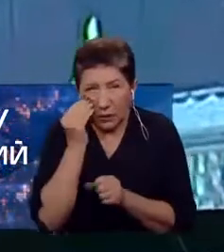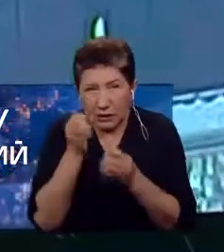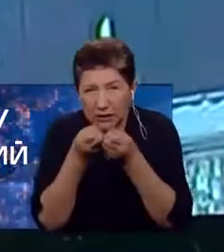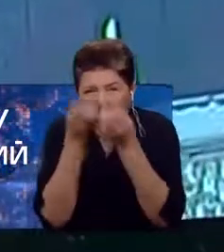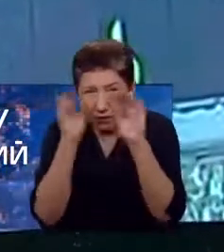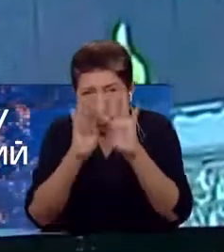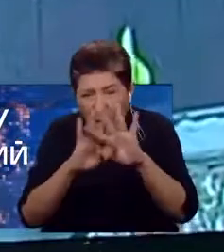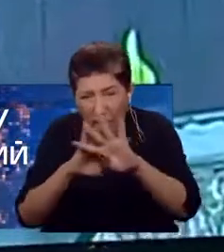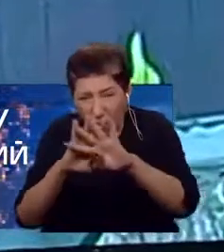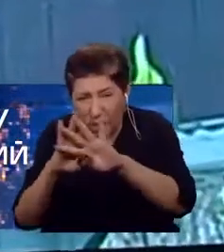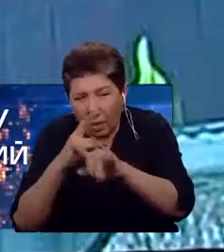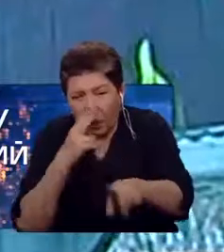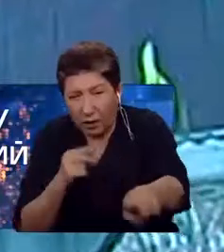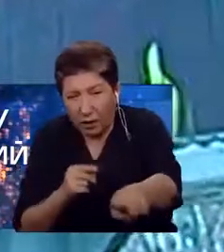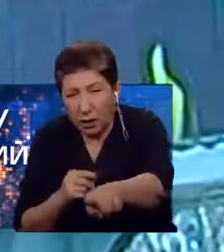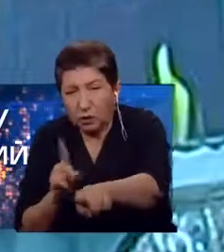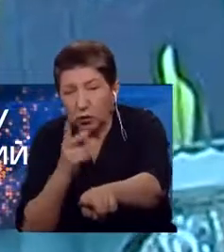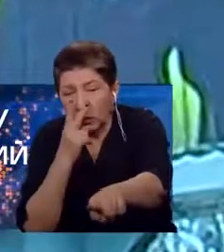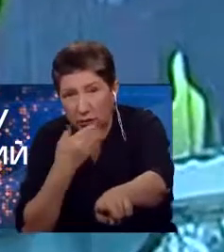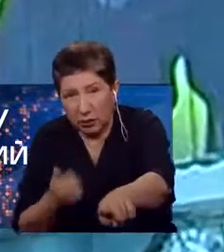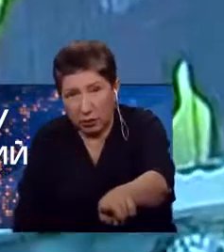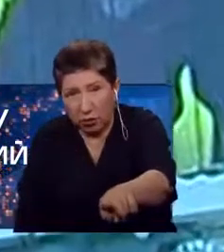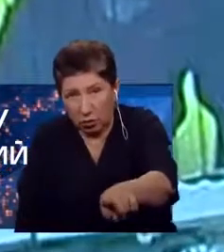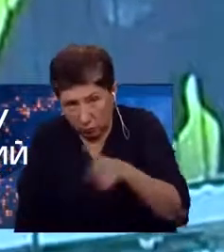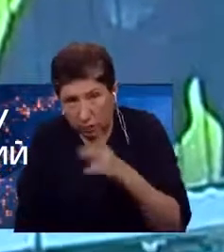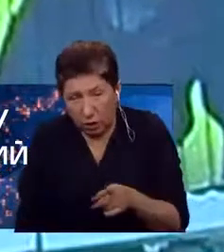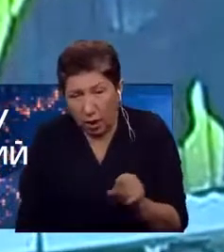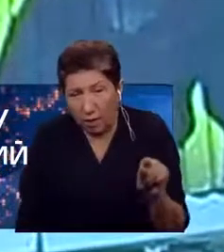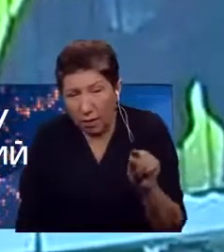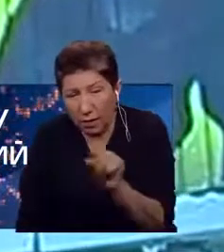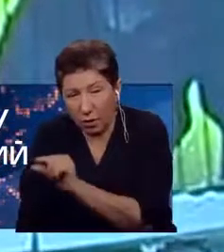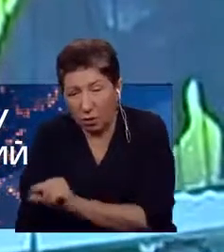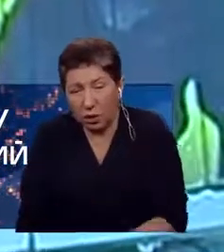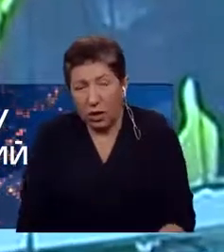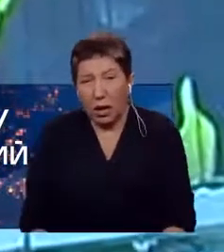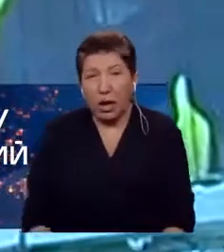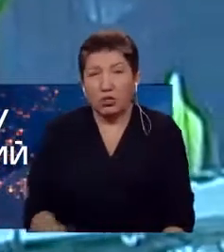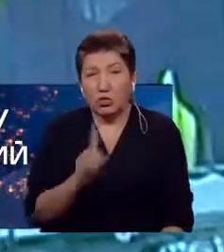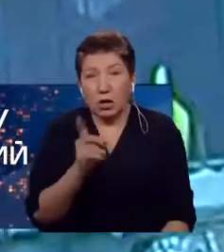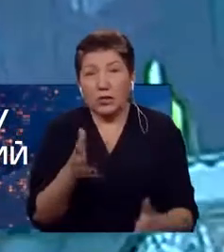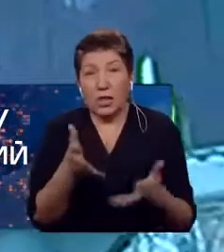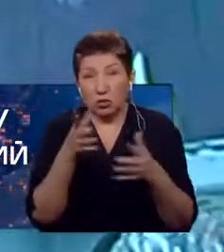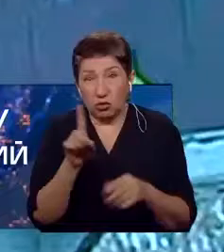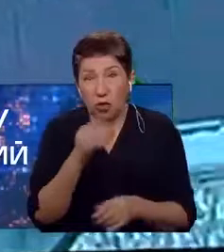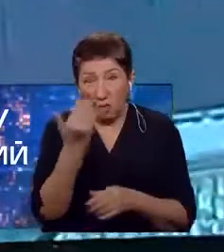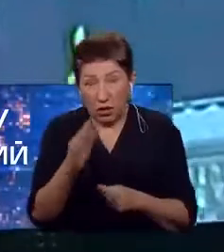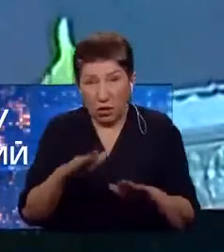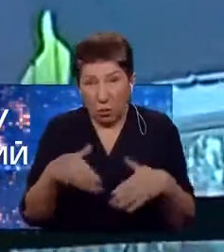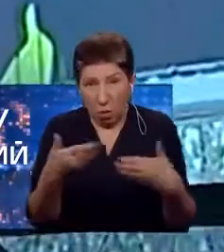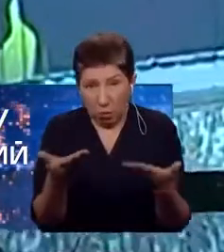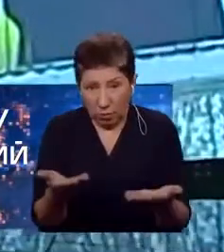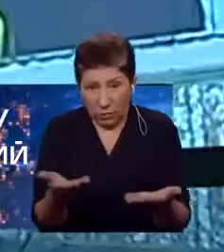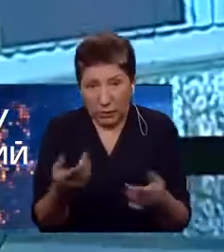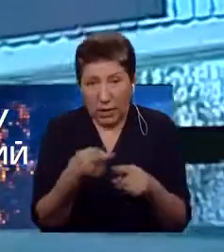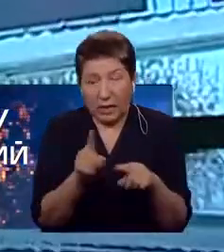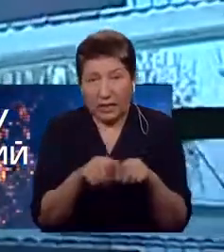світлим, щоб їх не було бачити, оцей рядок, що з'ясовується, що ваша пропозиція